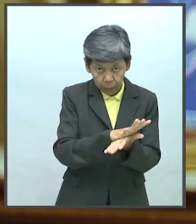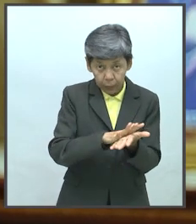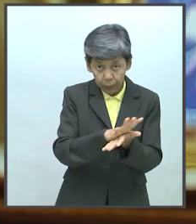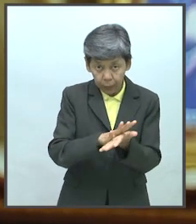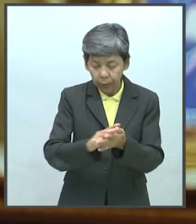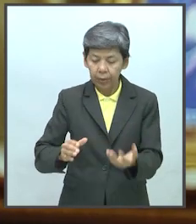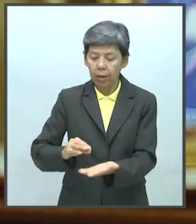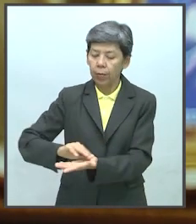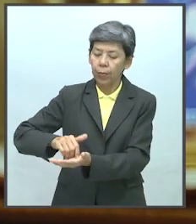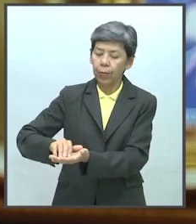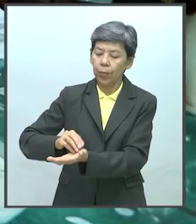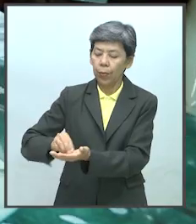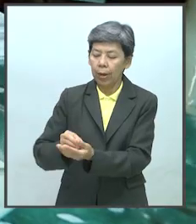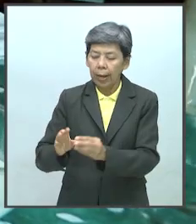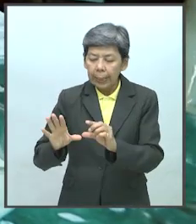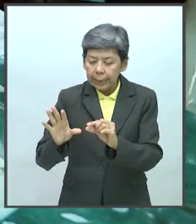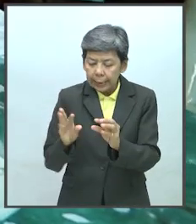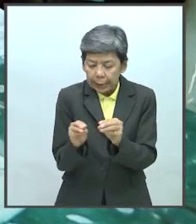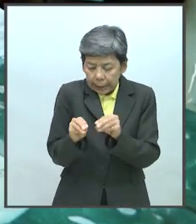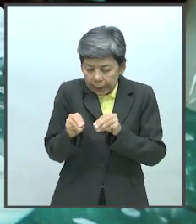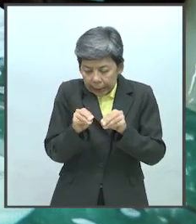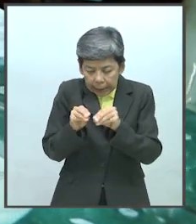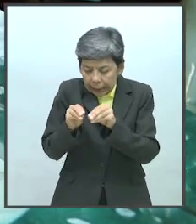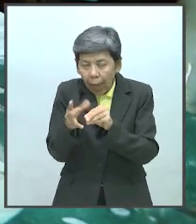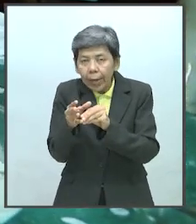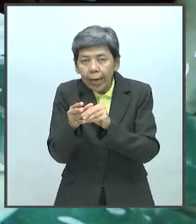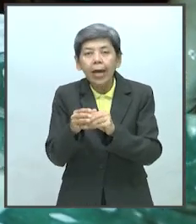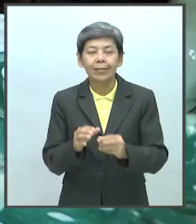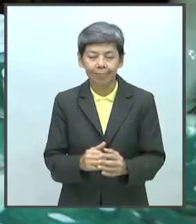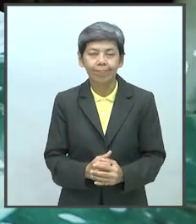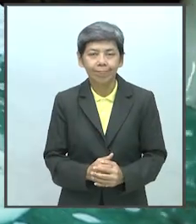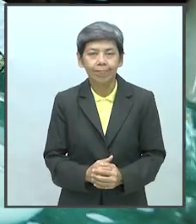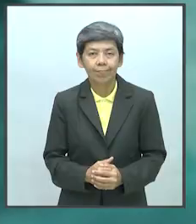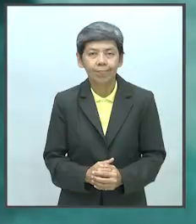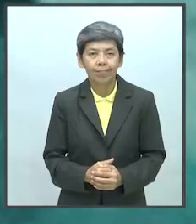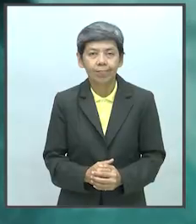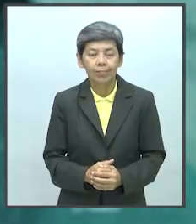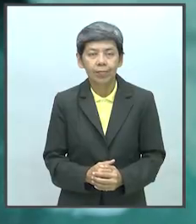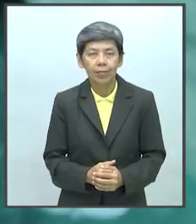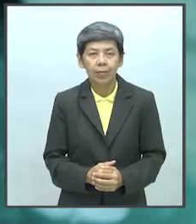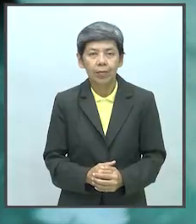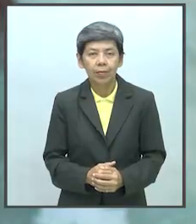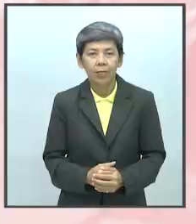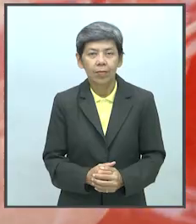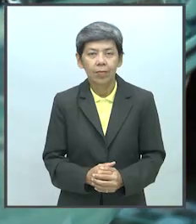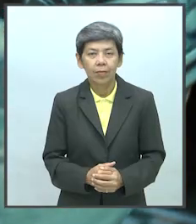ตัวแป้งนวลเพื่อให้มันไม่ติดกันครับเดี๋ยวก็เดี๋ยวเราปั้นกันตรงนี ้แป้งนวลตรง